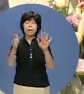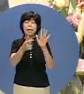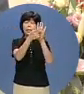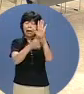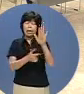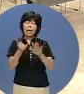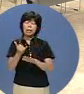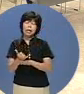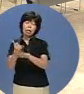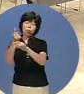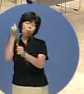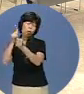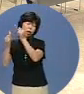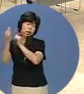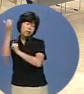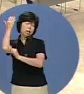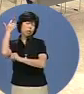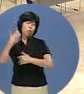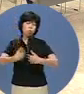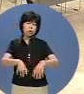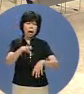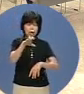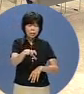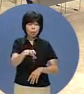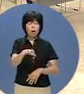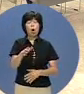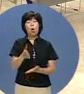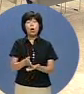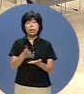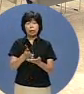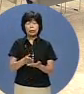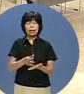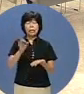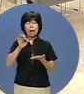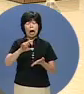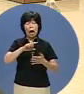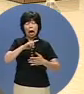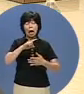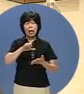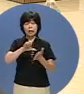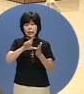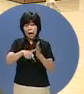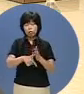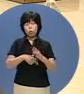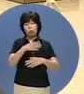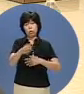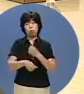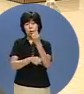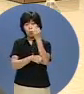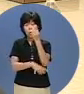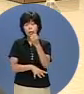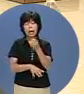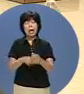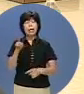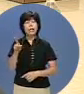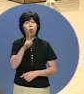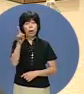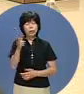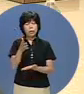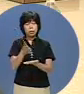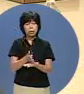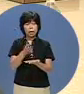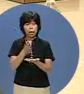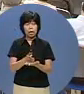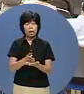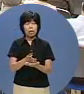皇家以前のふるさと生駒が行われ、奈良時代の神話に基づいた生駒の話に参加者は興